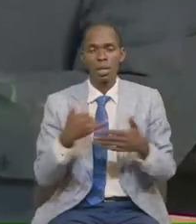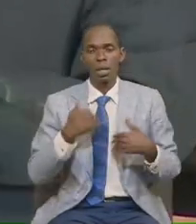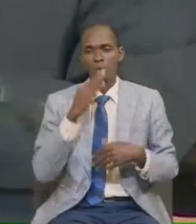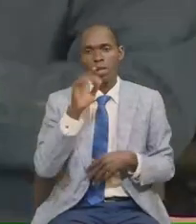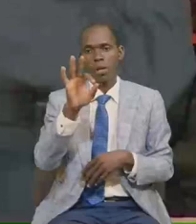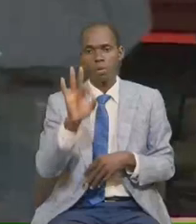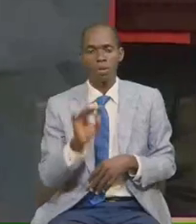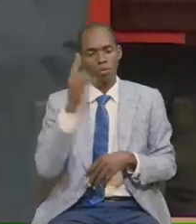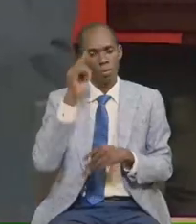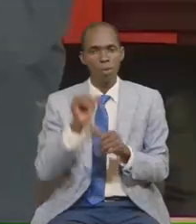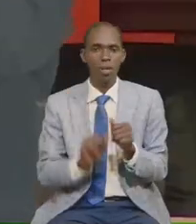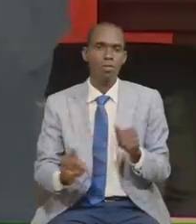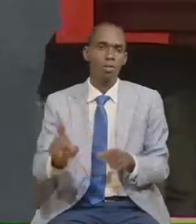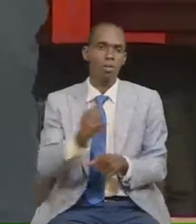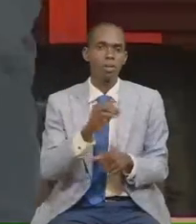28.